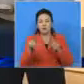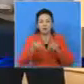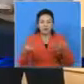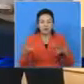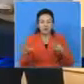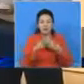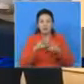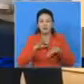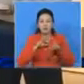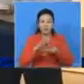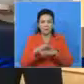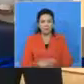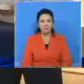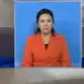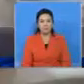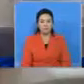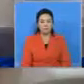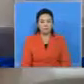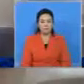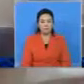ұжымымен бірлесе ұйымдастырылды.